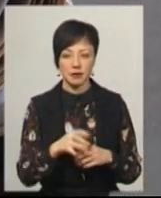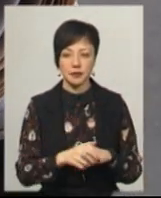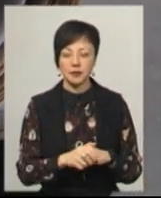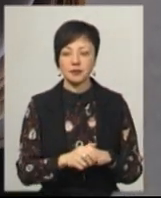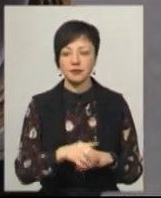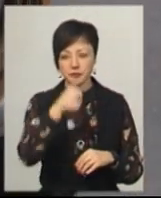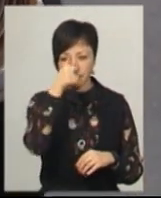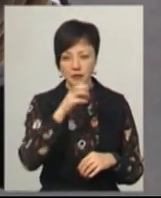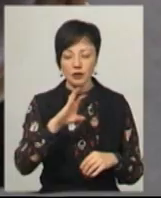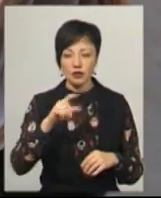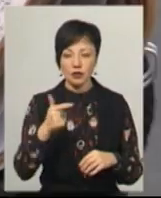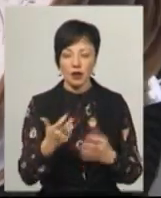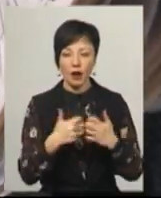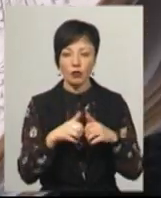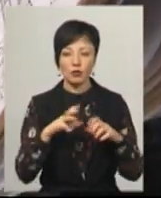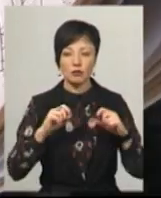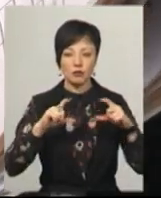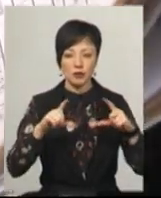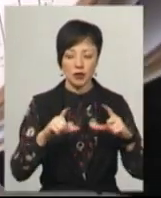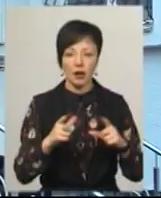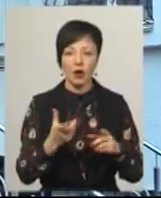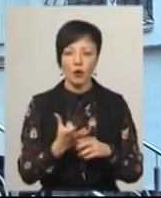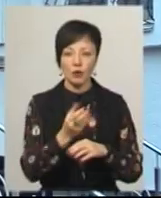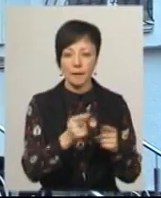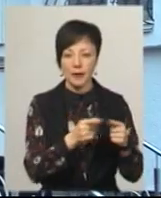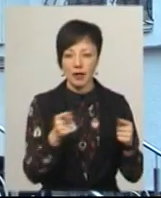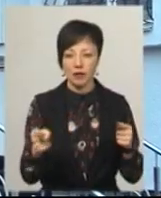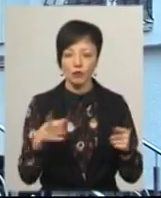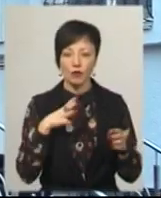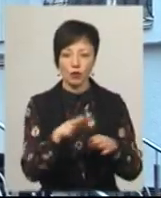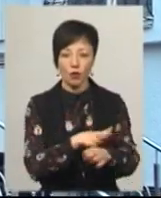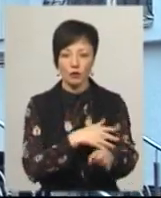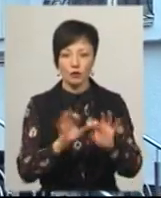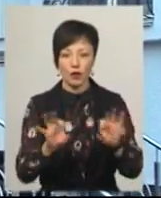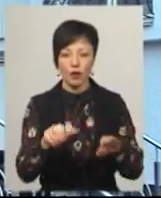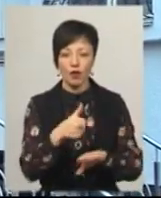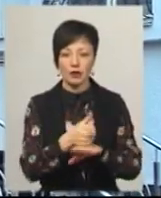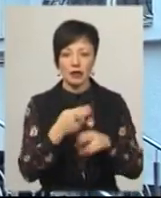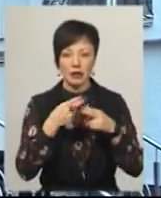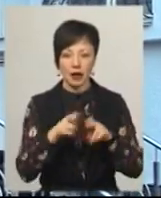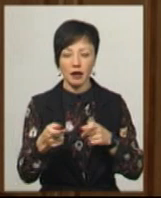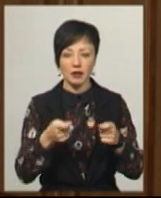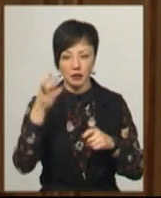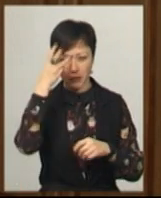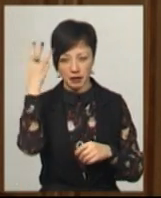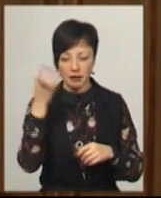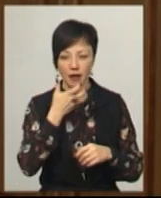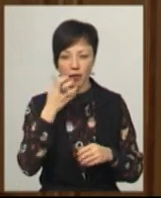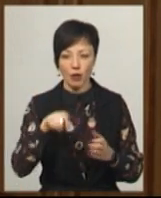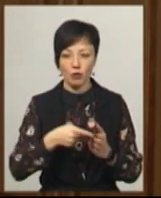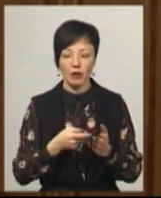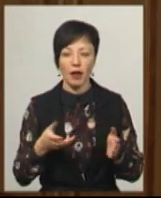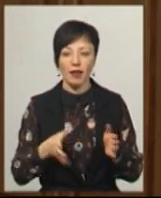У січні рахунки за тепло були вищими, адже розрахунковий період був довшим, пояснює головний техкерівник